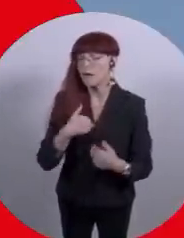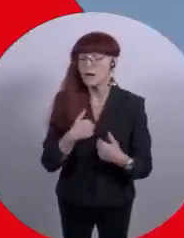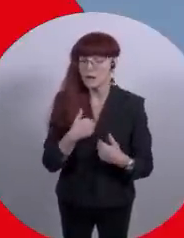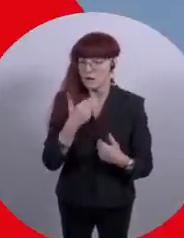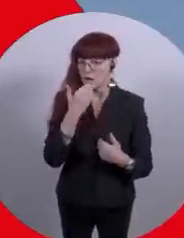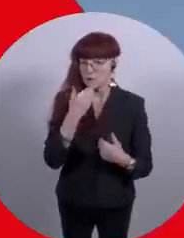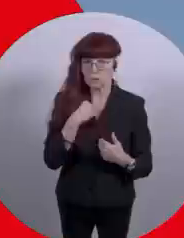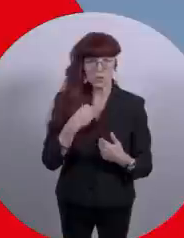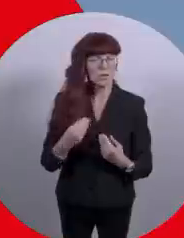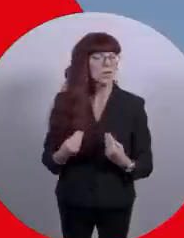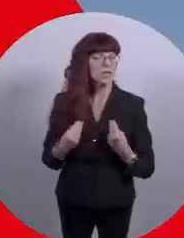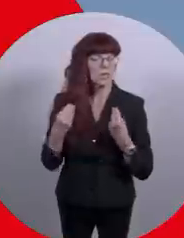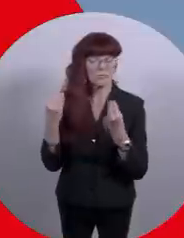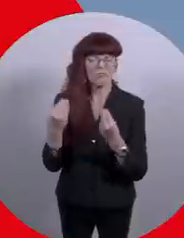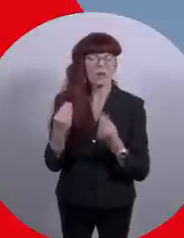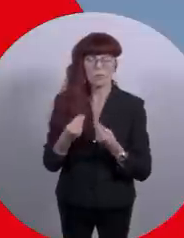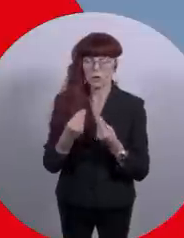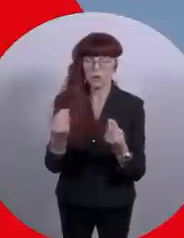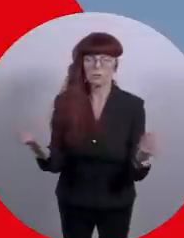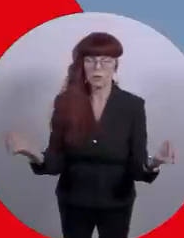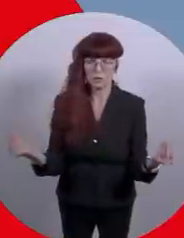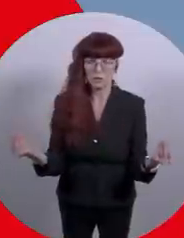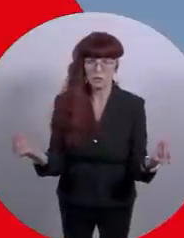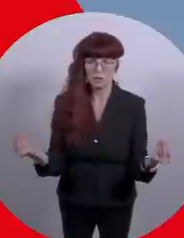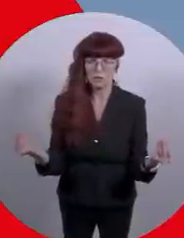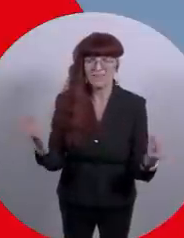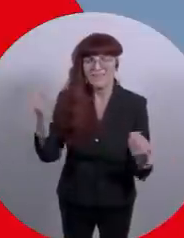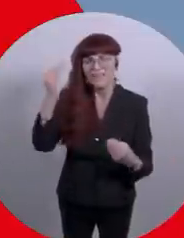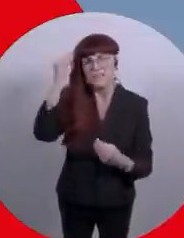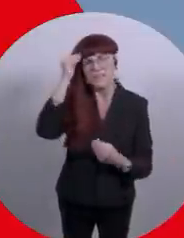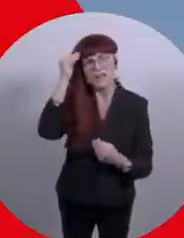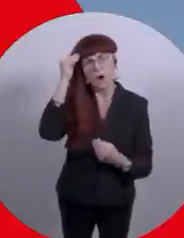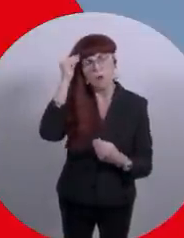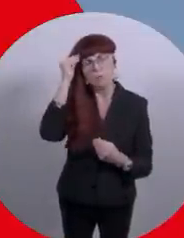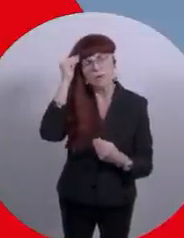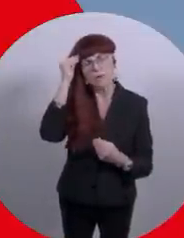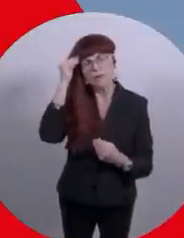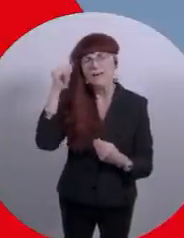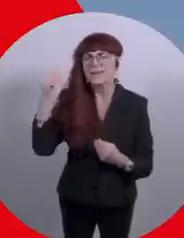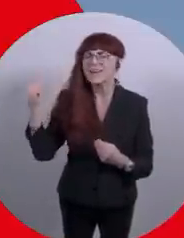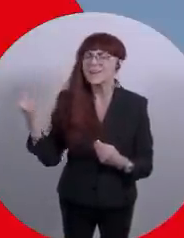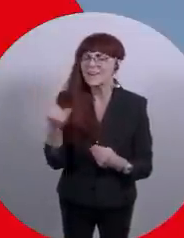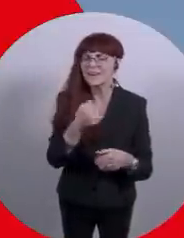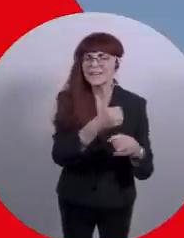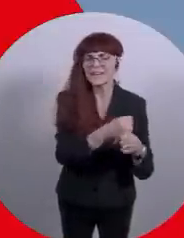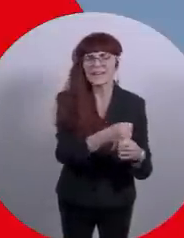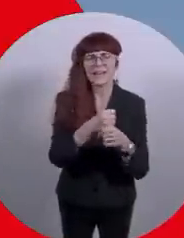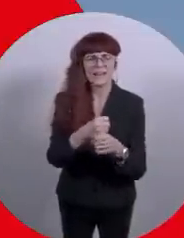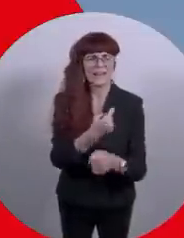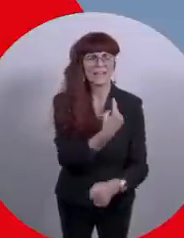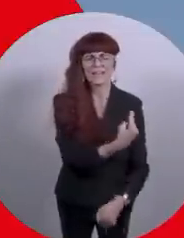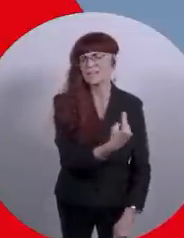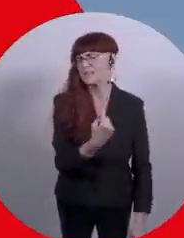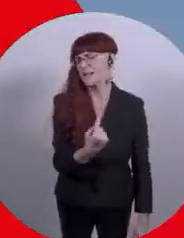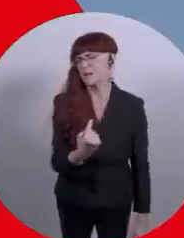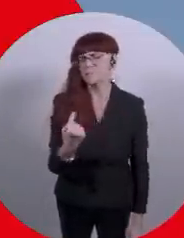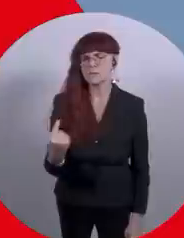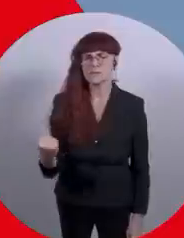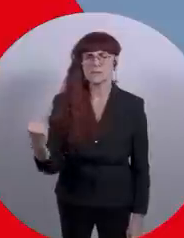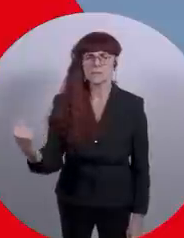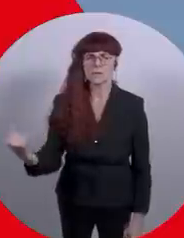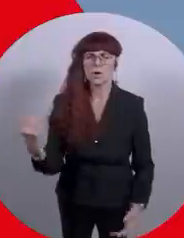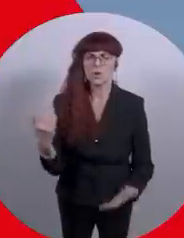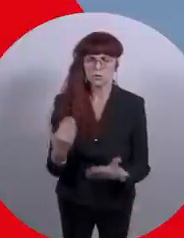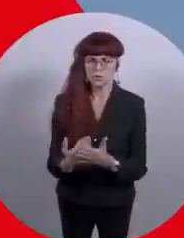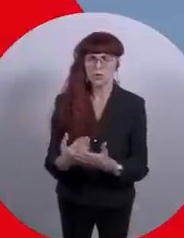Empfehlung abgeben weil ich glaube ich glaube dass jede Delegierte jeder Delegierte hier selbst